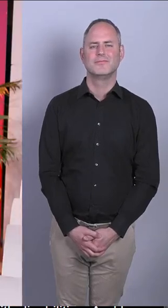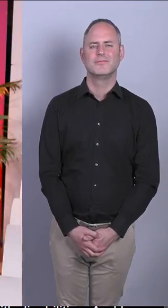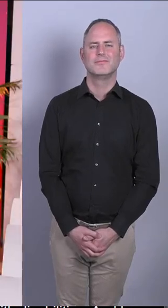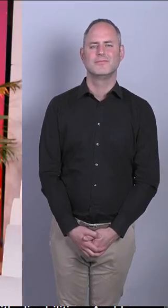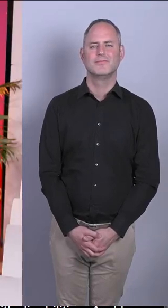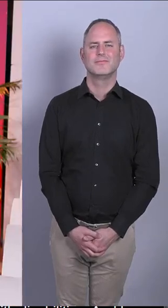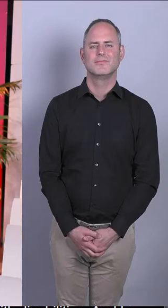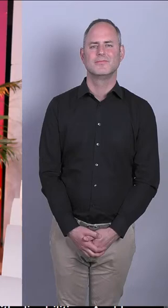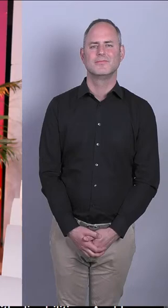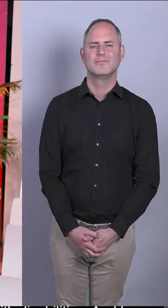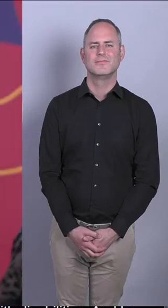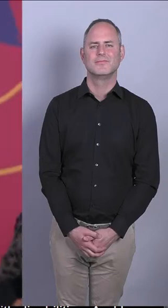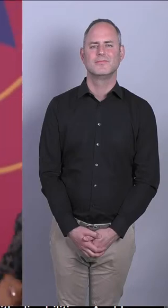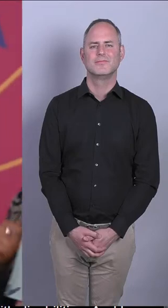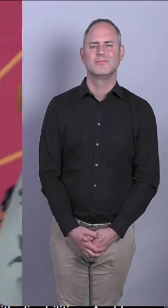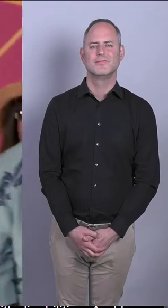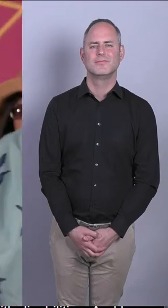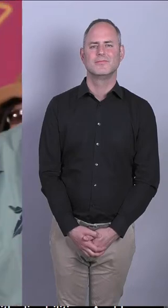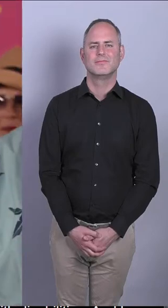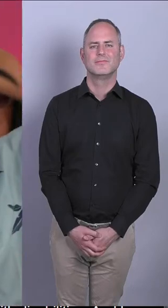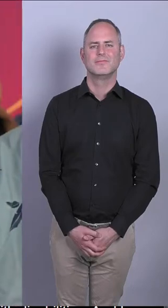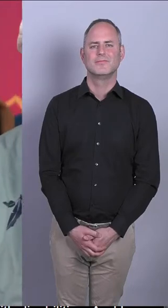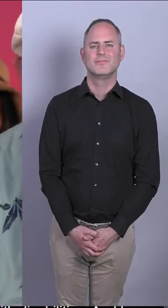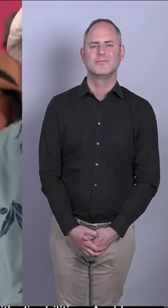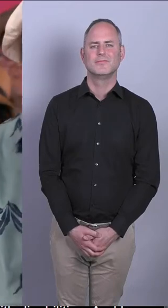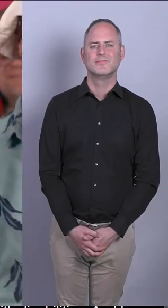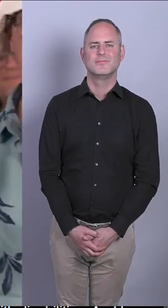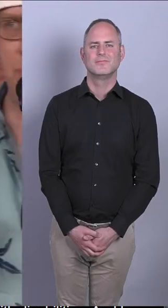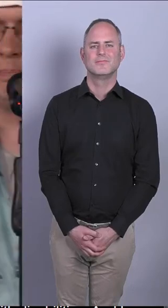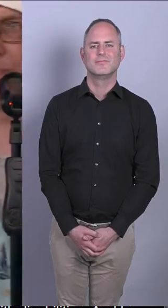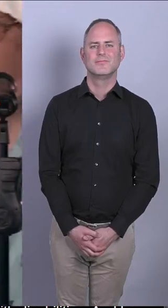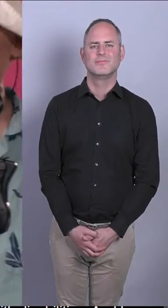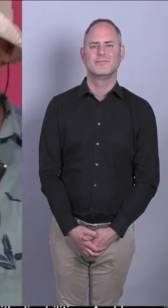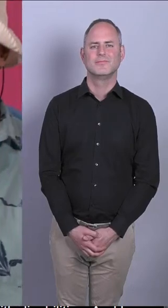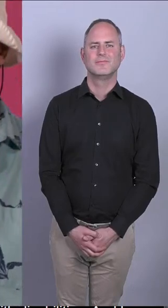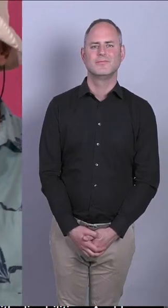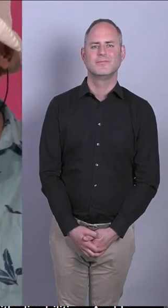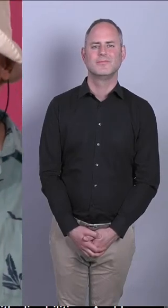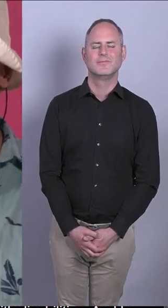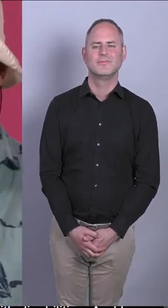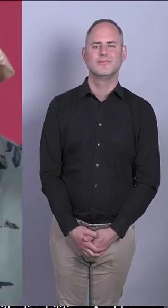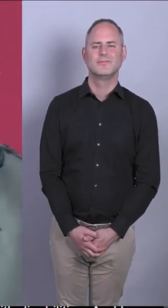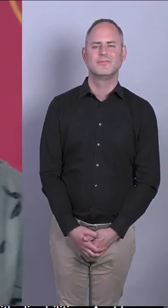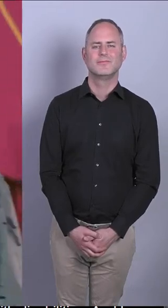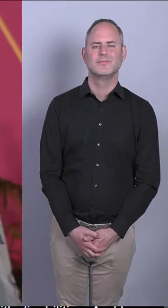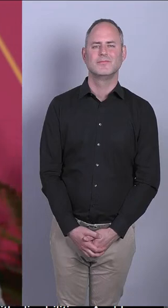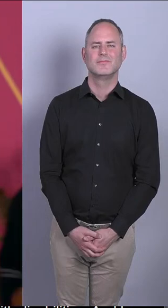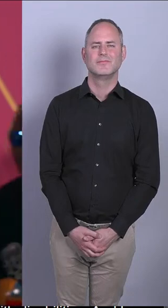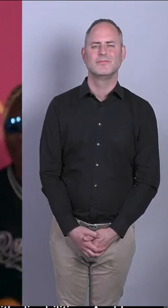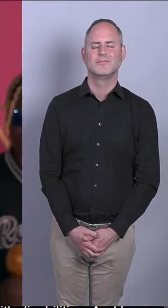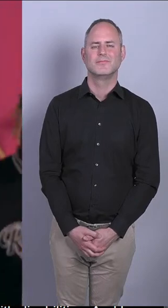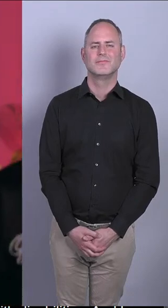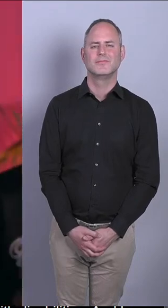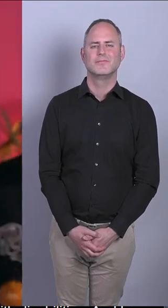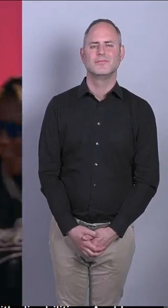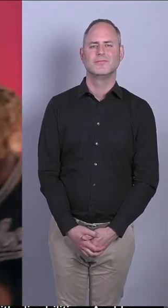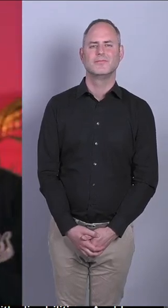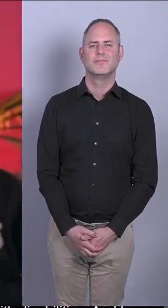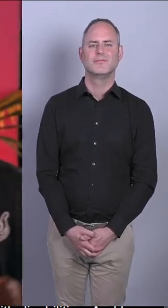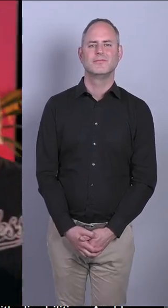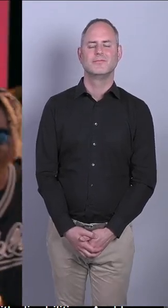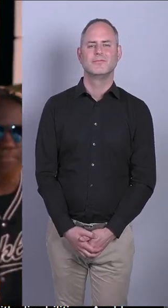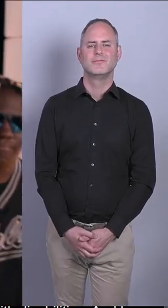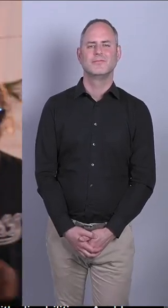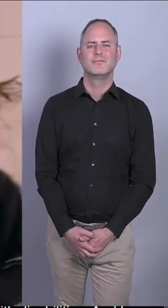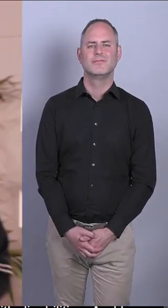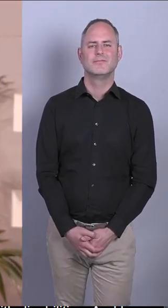liegt genau darin, Barrieren abzubauen. Ohne sich zu hauen, wir meinen es ernst. Wir können profitieren von dem, was andere wissen. Können nur gewinnen, wenn wir uns